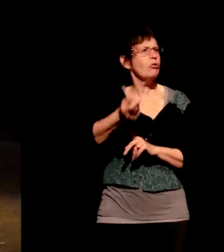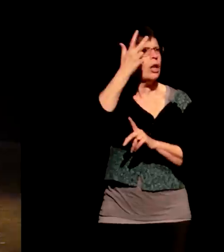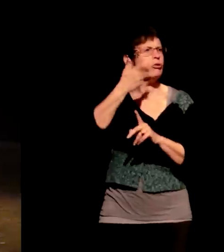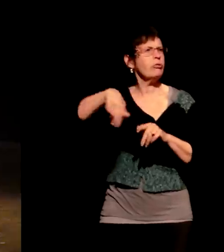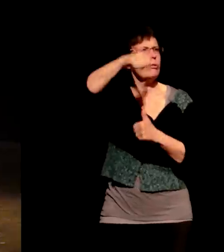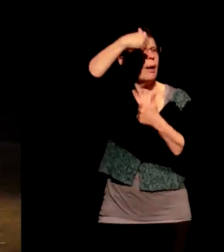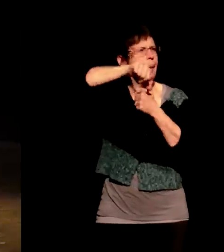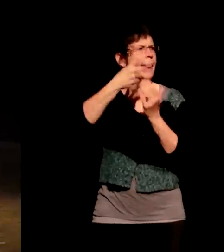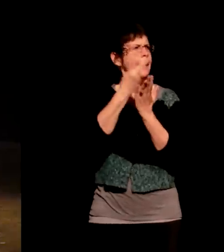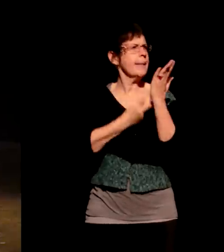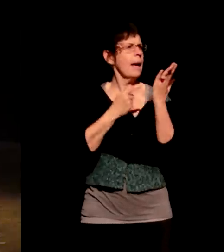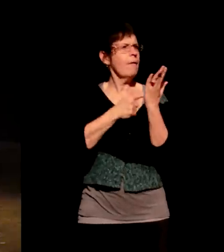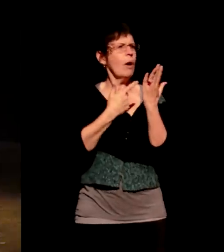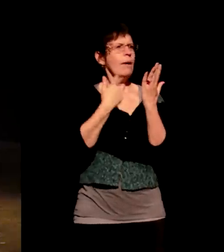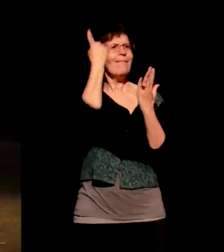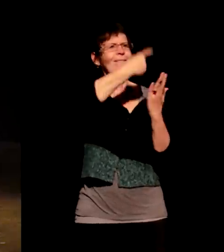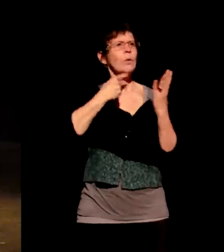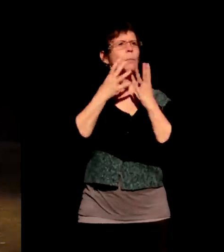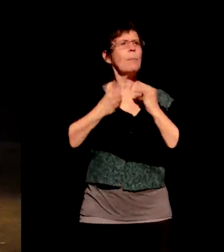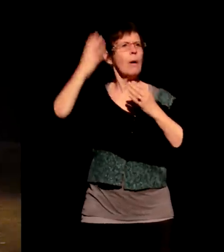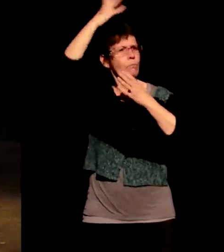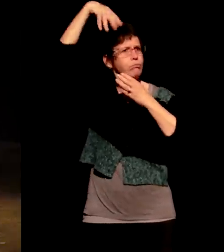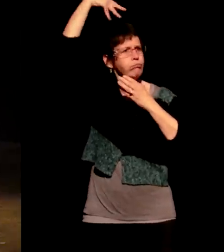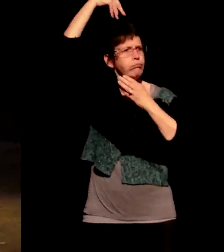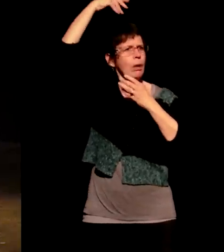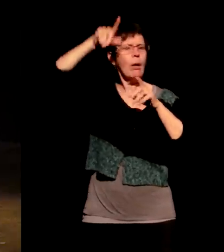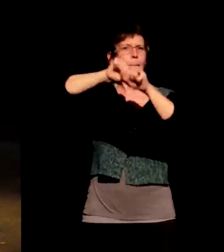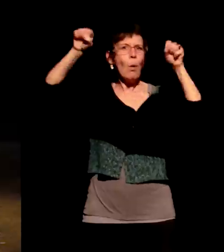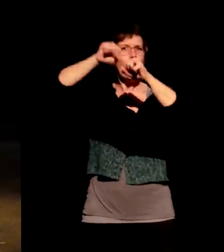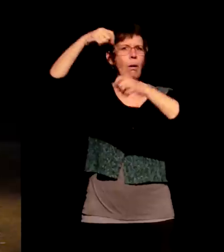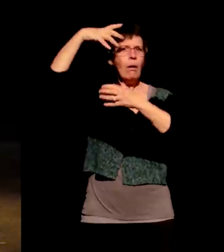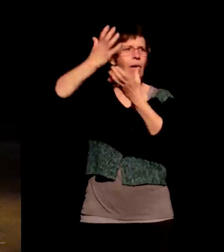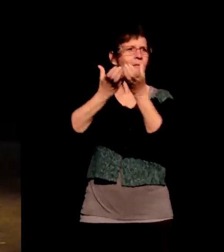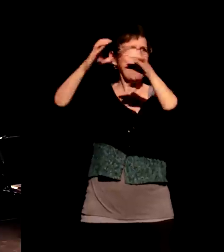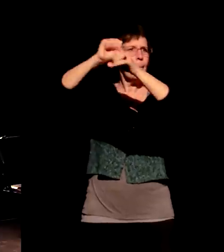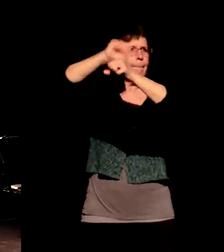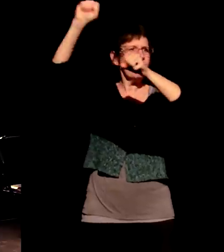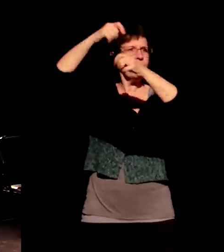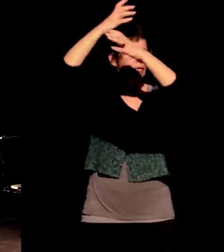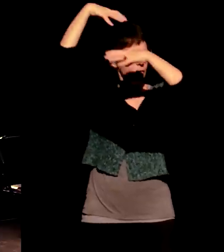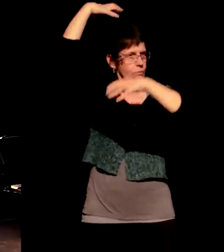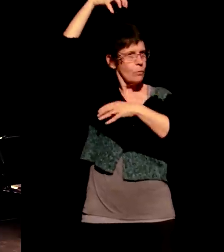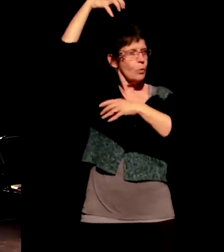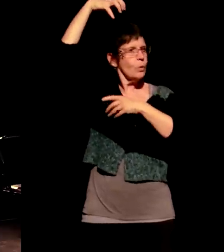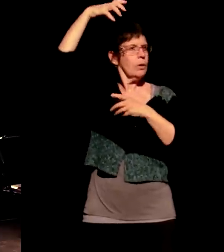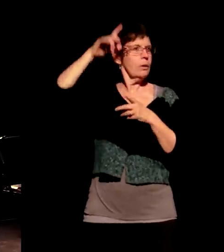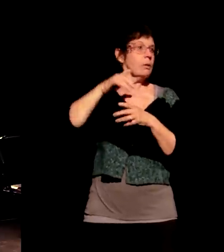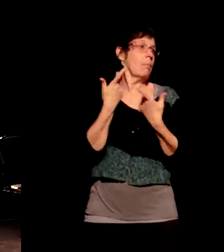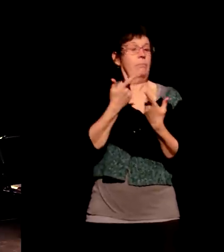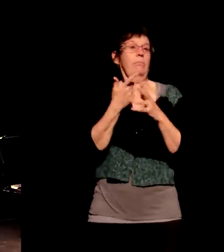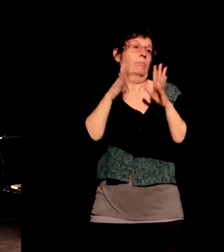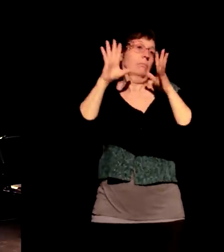c'est juste une figure de Mahomet avec un turban en forme de bombe, désignant l'islam en tant que tel comme terroriste,